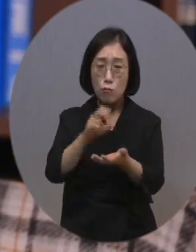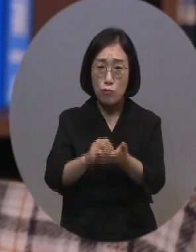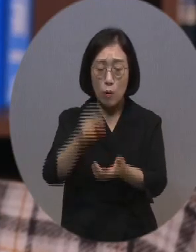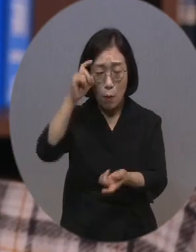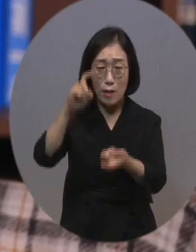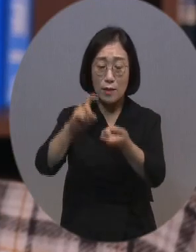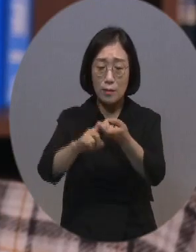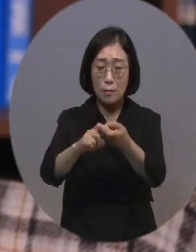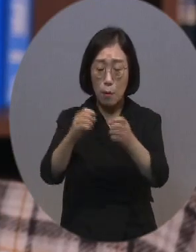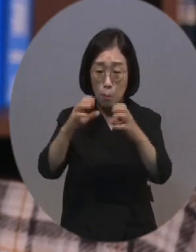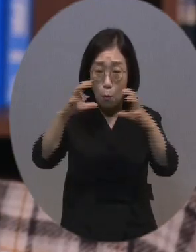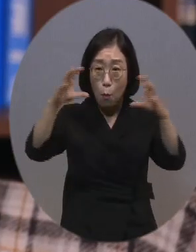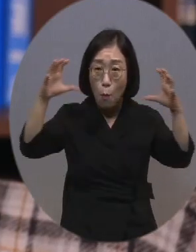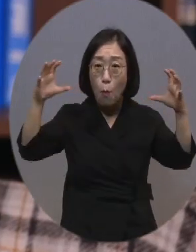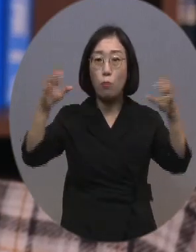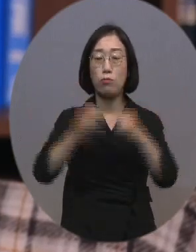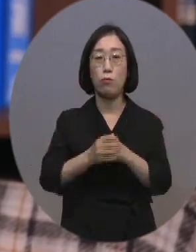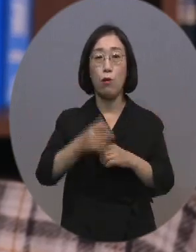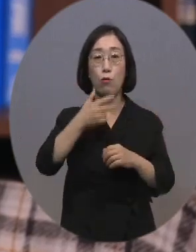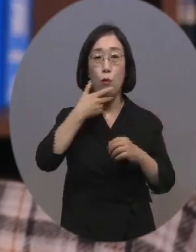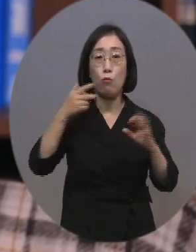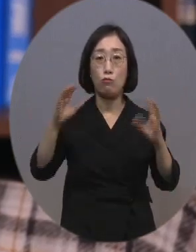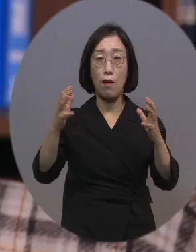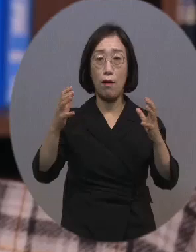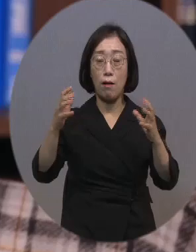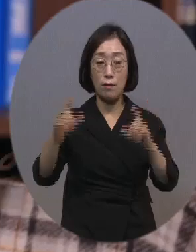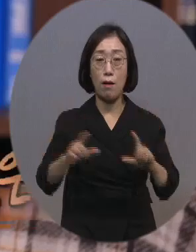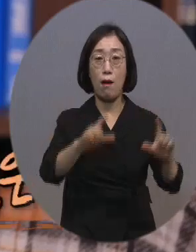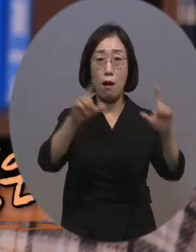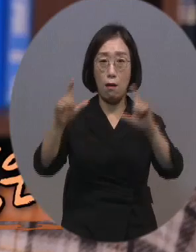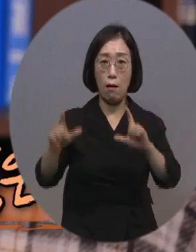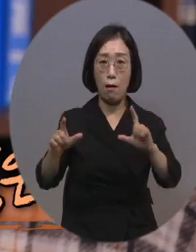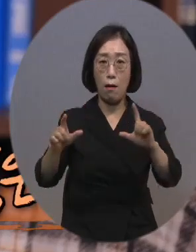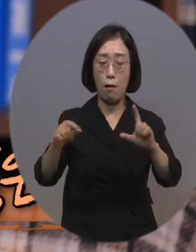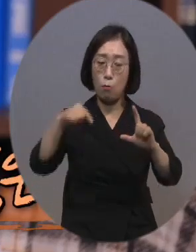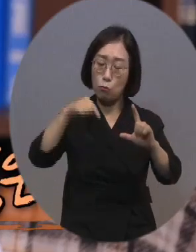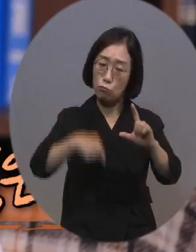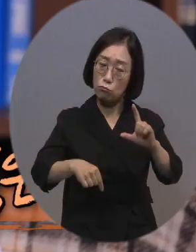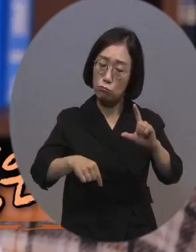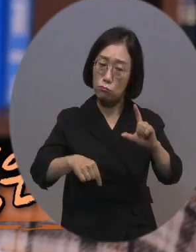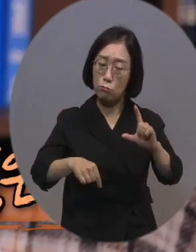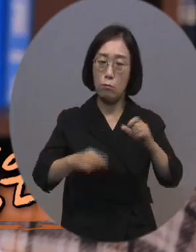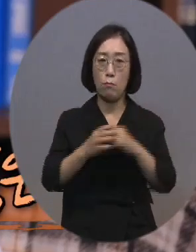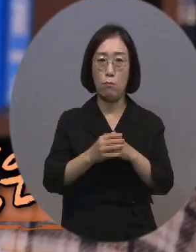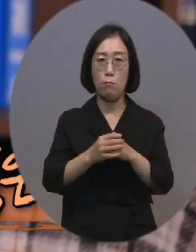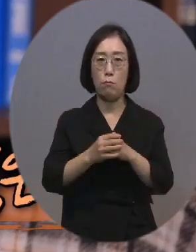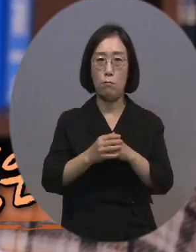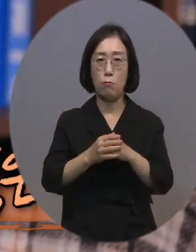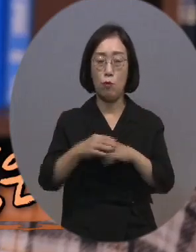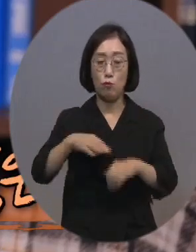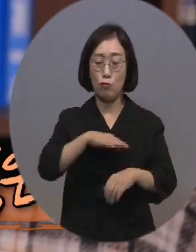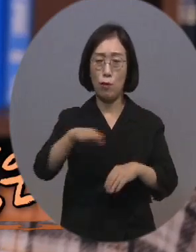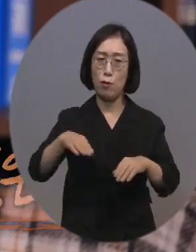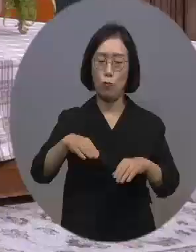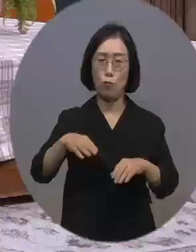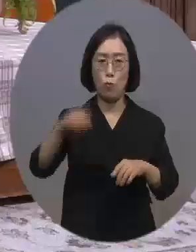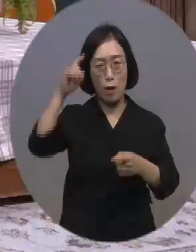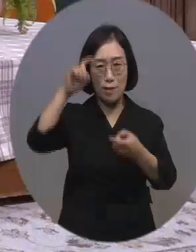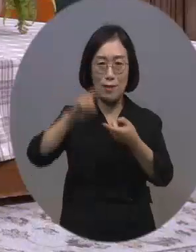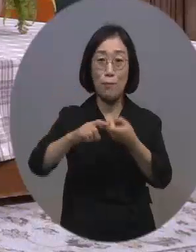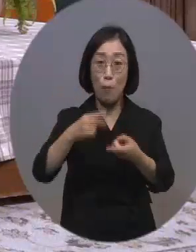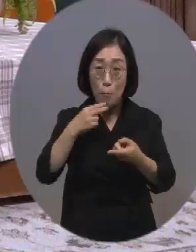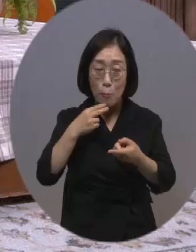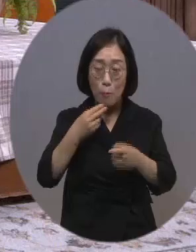거예요? 또 영국 교포면 네. 사실 대한민국에 살면서도 북한 인권에 대해서 관심이 있기가 쉽지 않거든요.